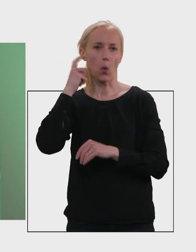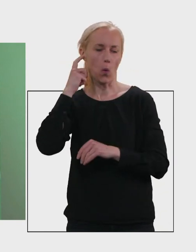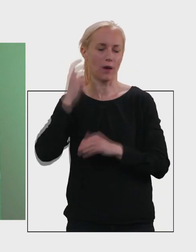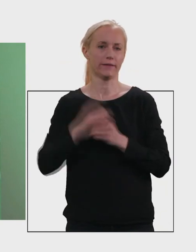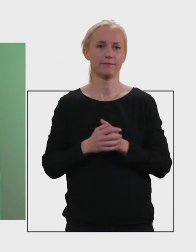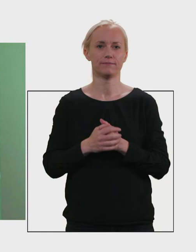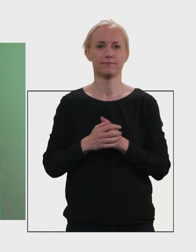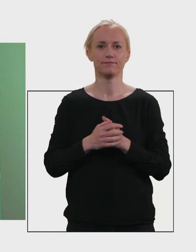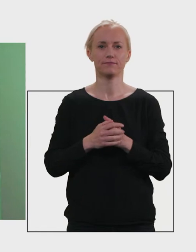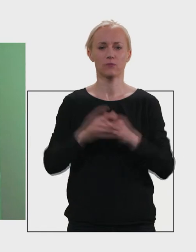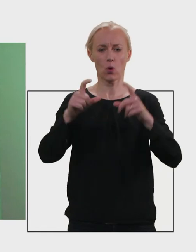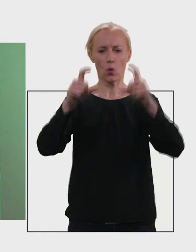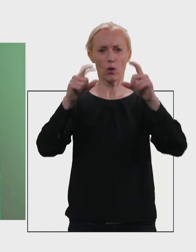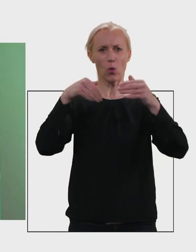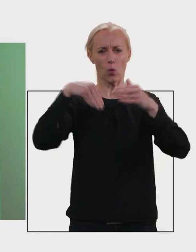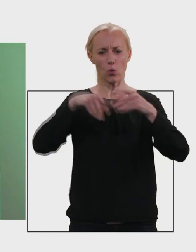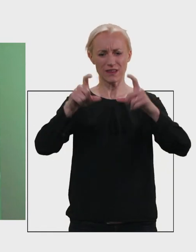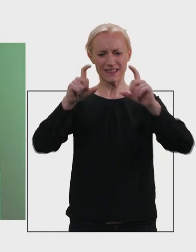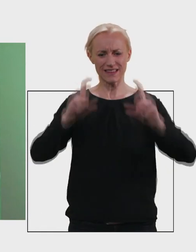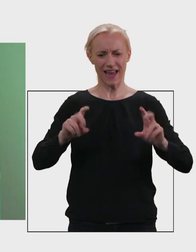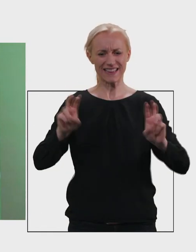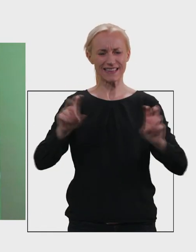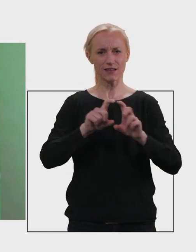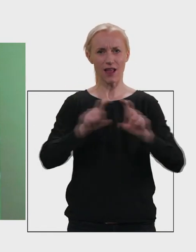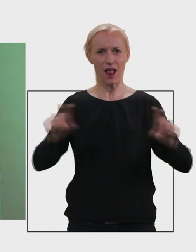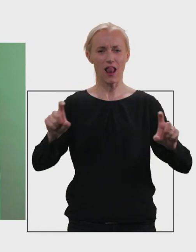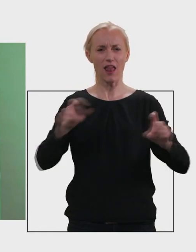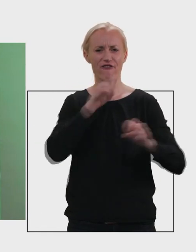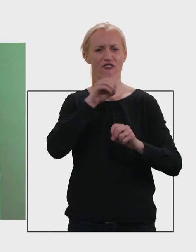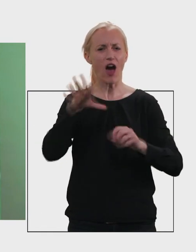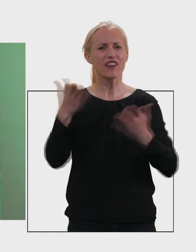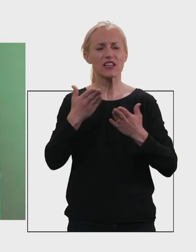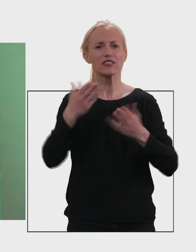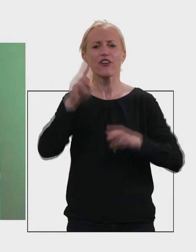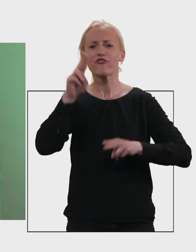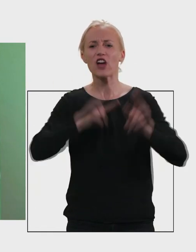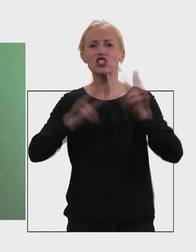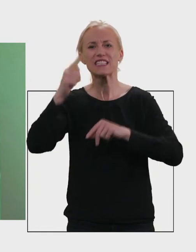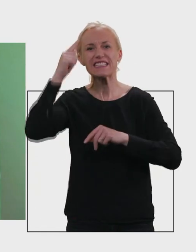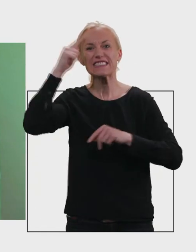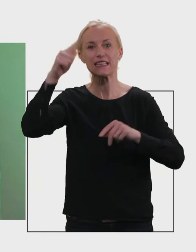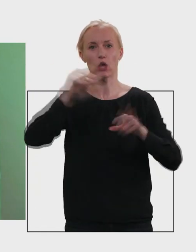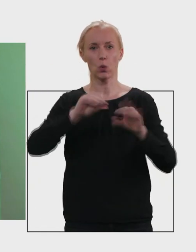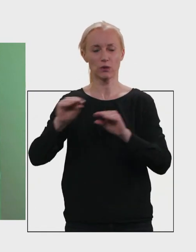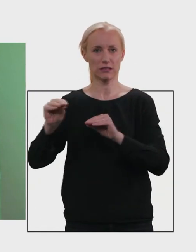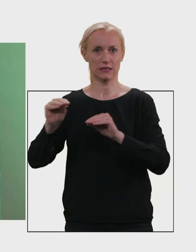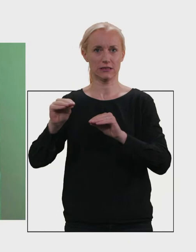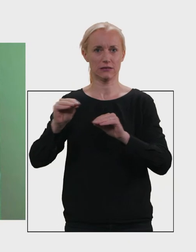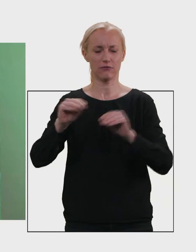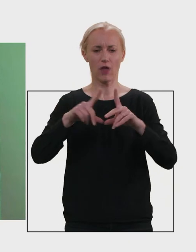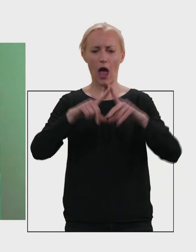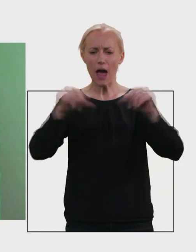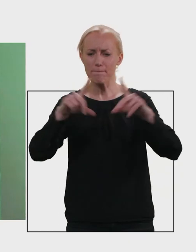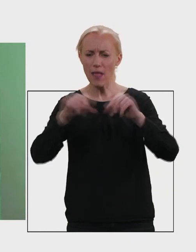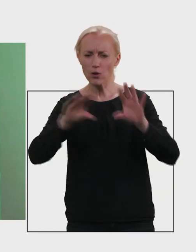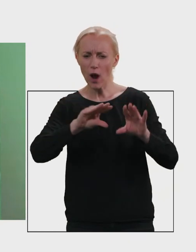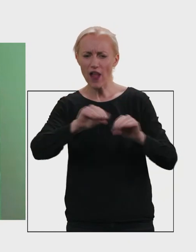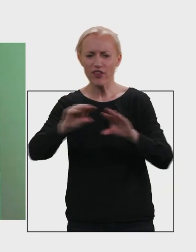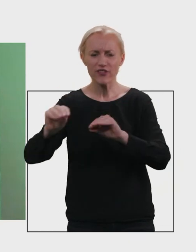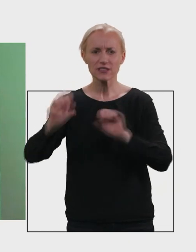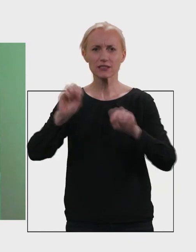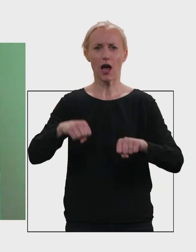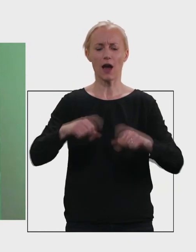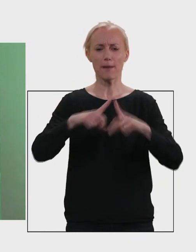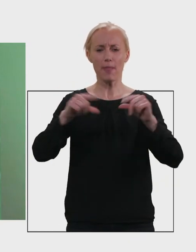der Untertitel verrät, es geht um ein Buch, das man mit verschiedenen Sinnen nutzen kann. Man kann Abbildungen ertasten, man kann